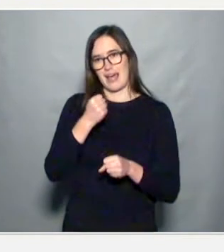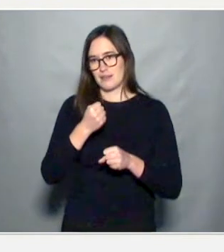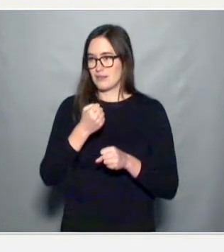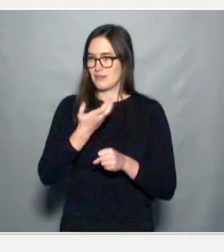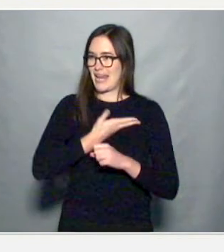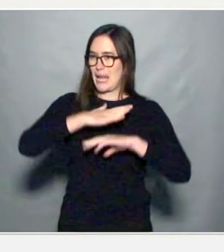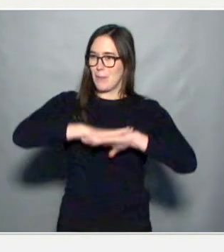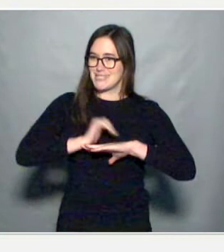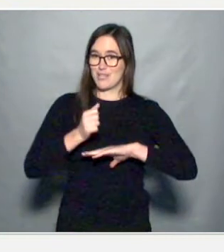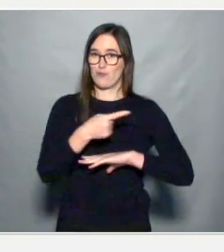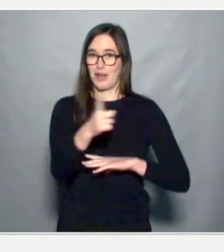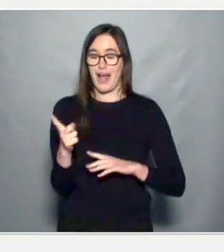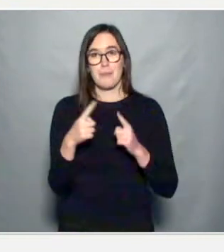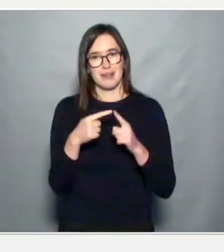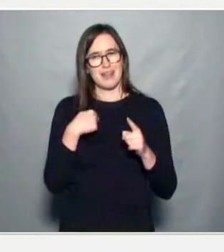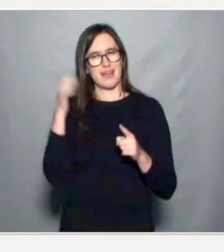tänker ofta och mycket på det här